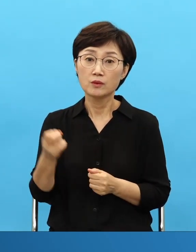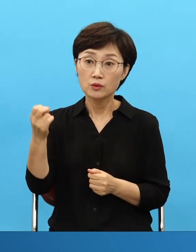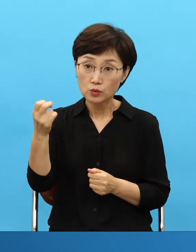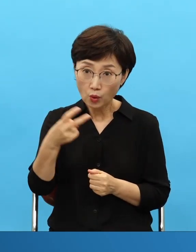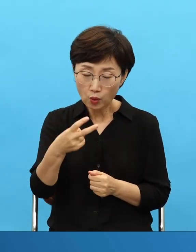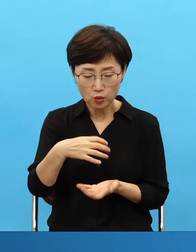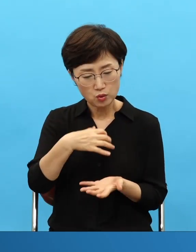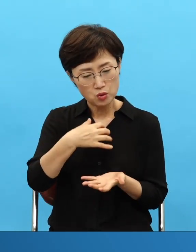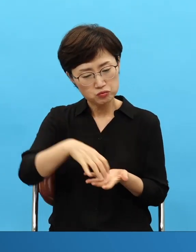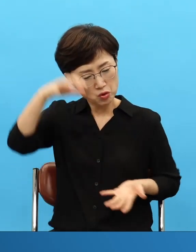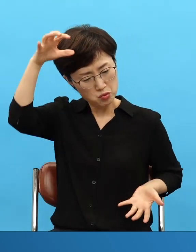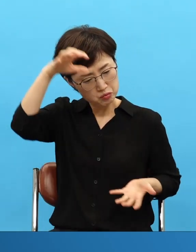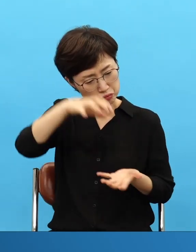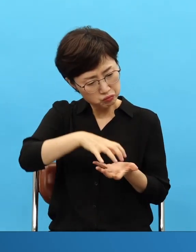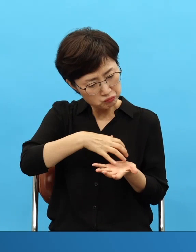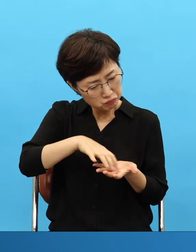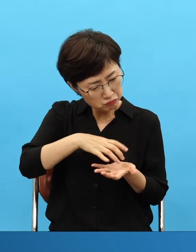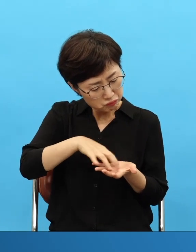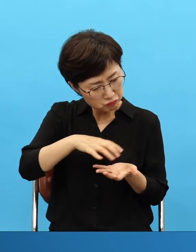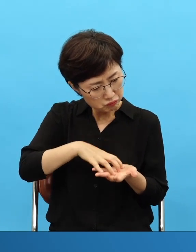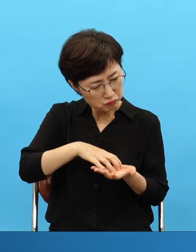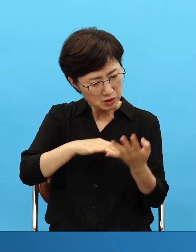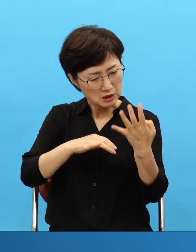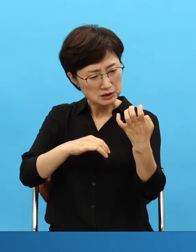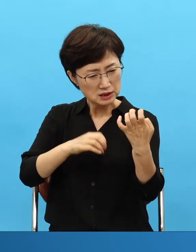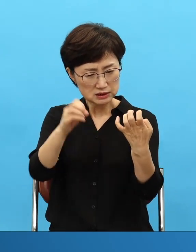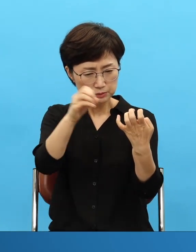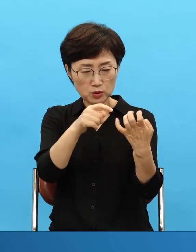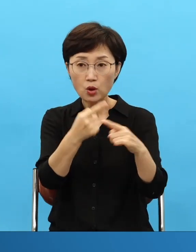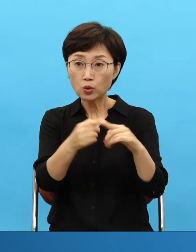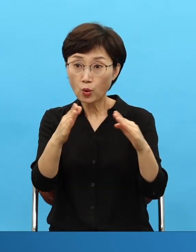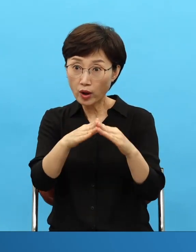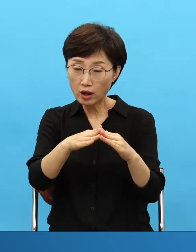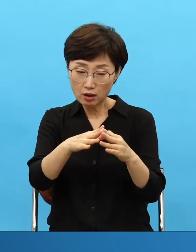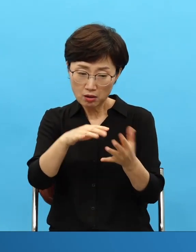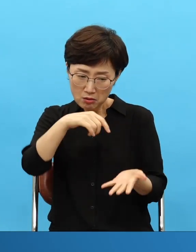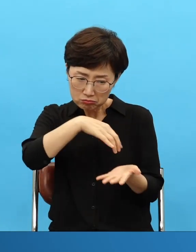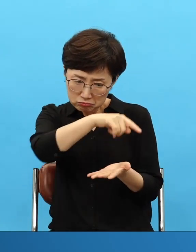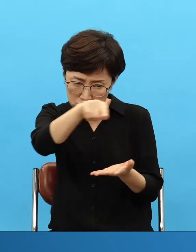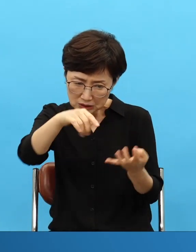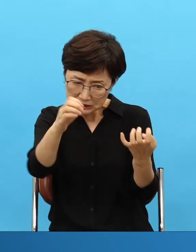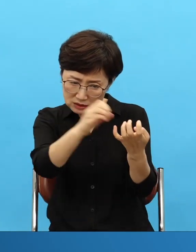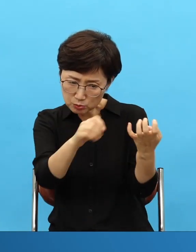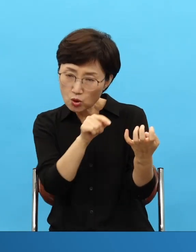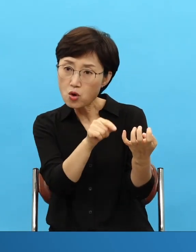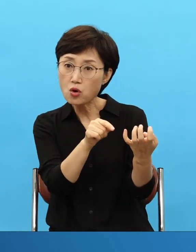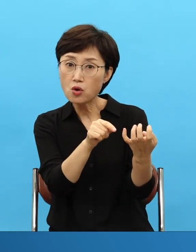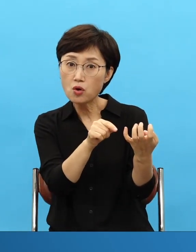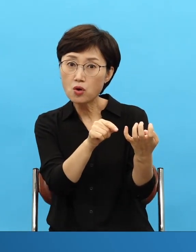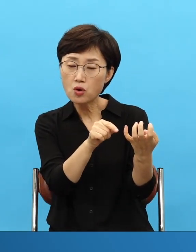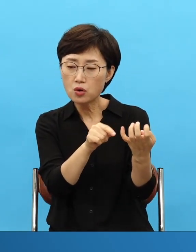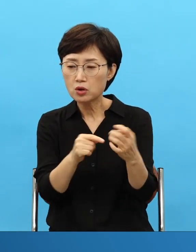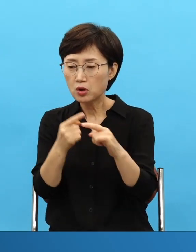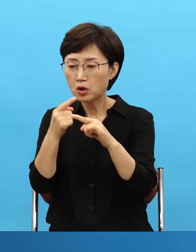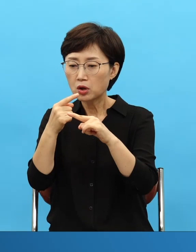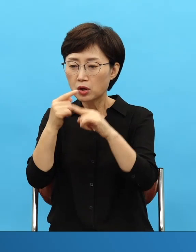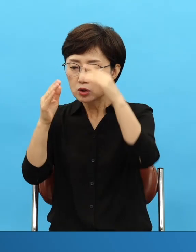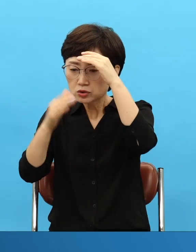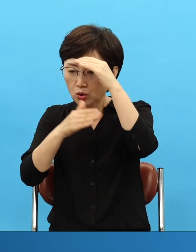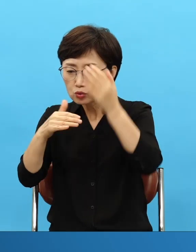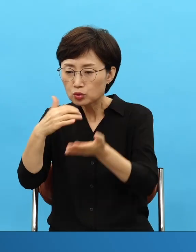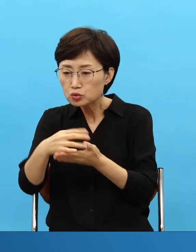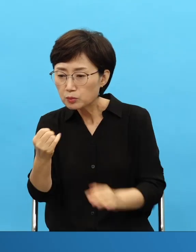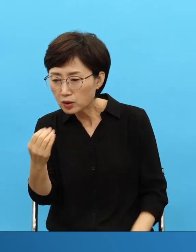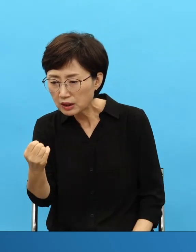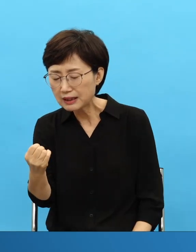한 절반은요, 40몇 프로 가까이 되는 이 한국 교회가 교인 몇 명 안 모여요.